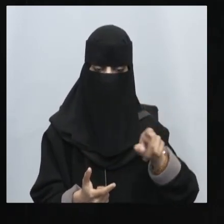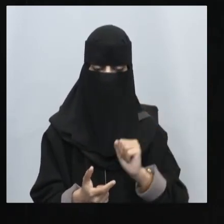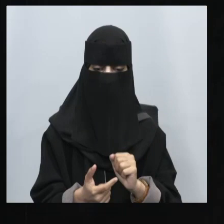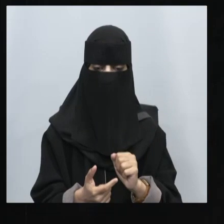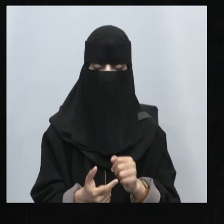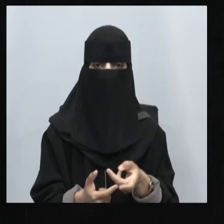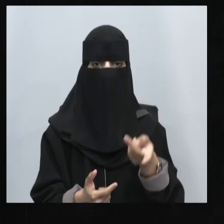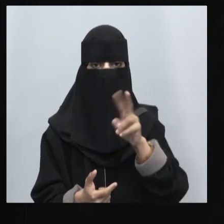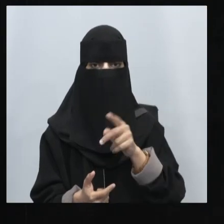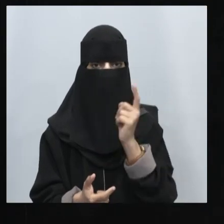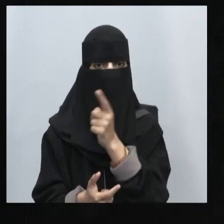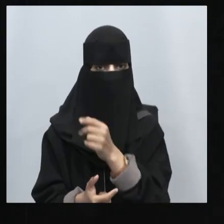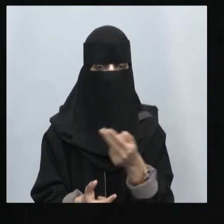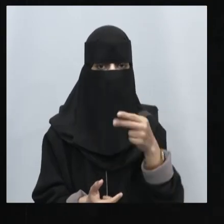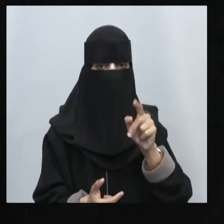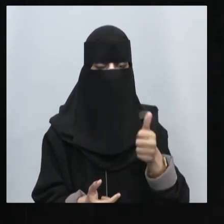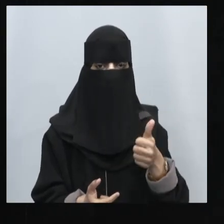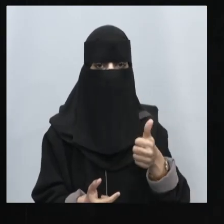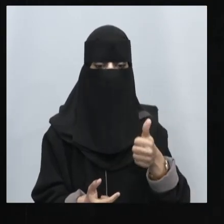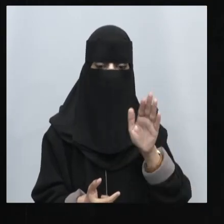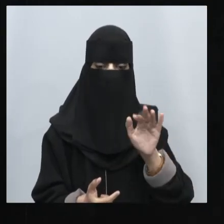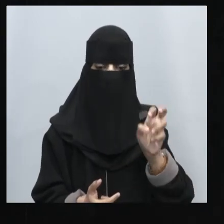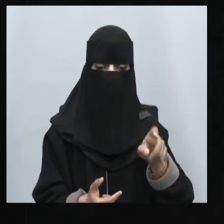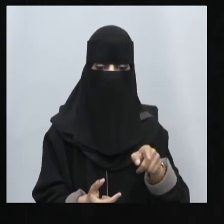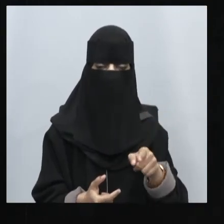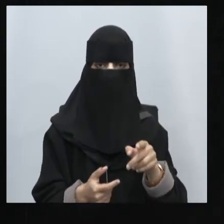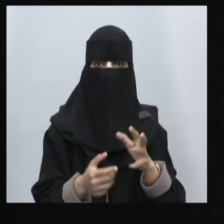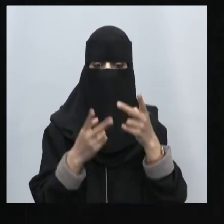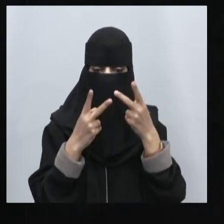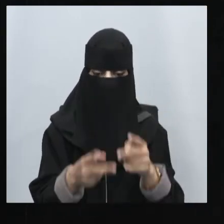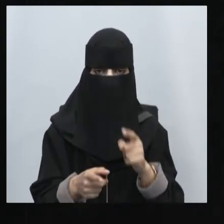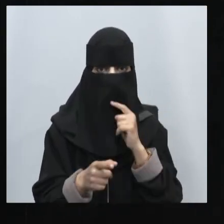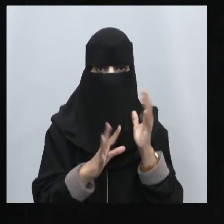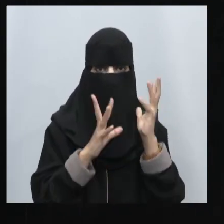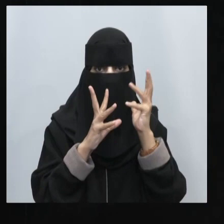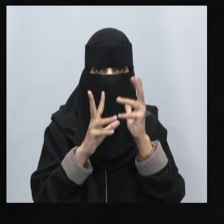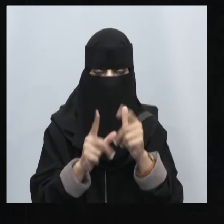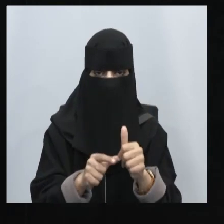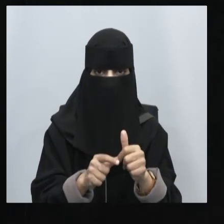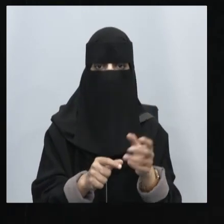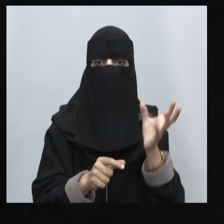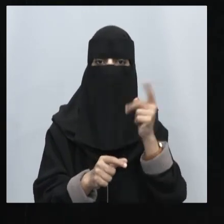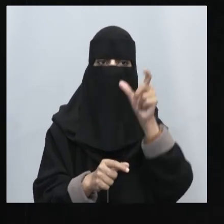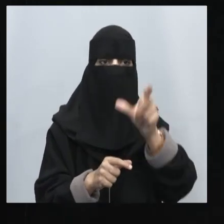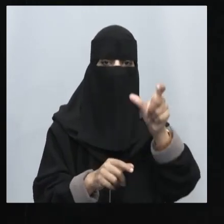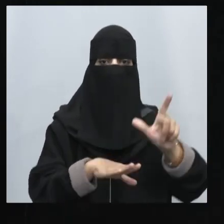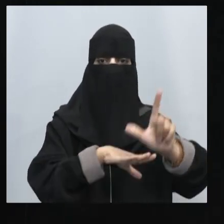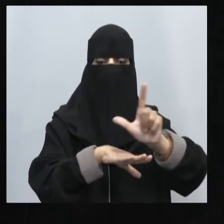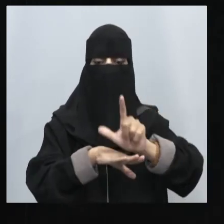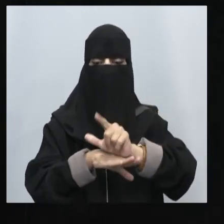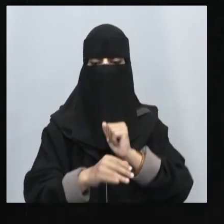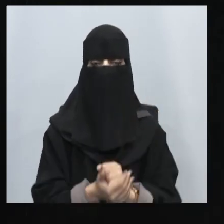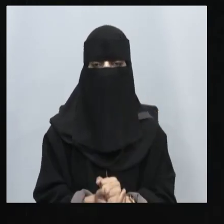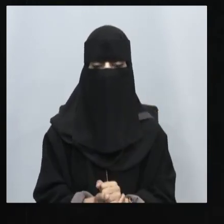الاولى والعباسيه من حيث مده الحكم وعدد الخلفاء نبتدي اولا